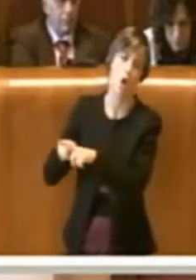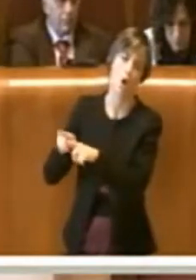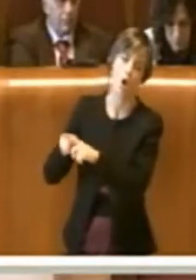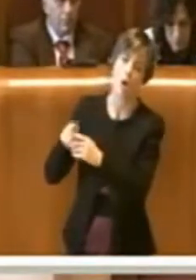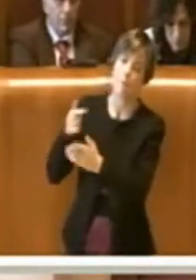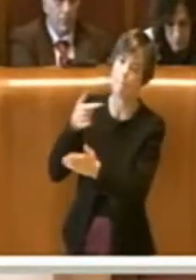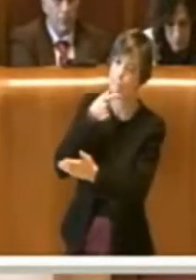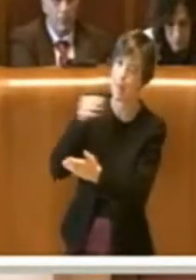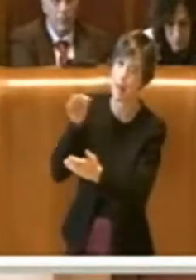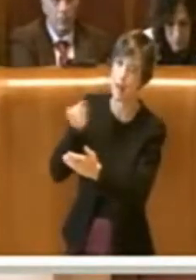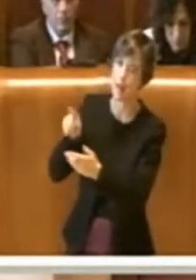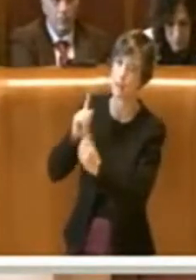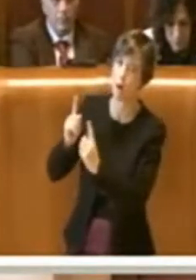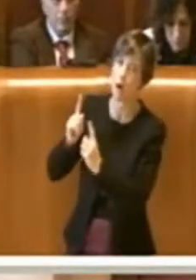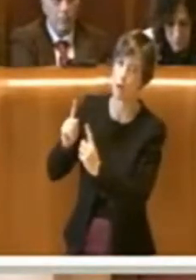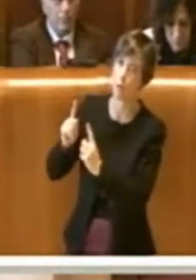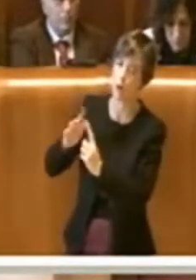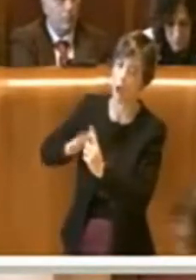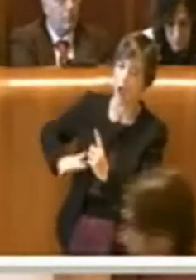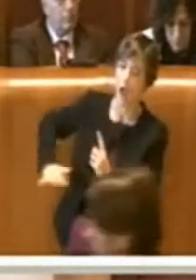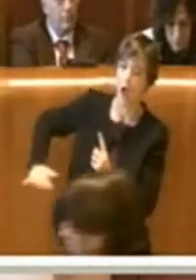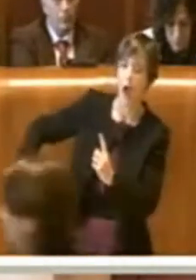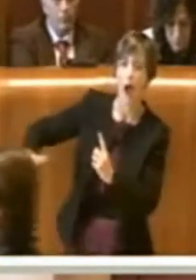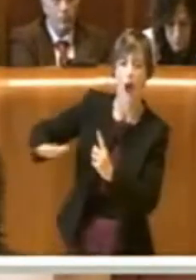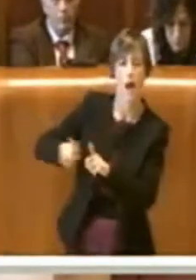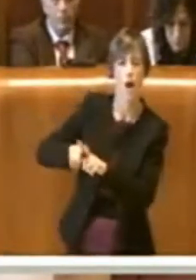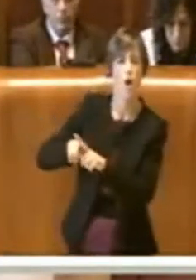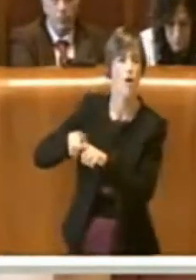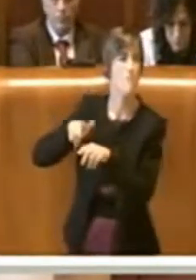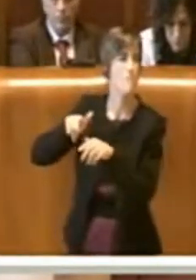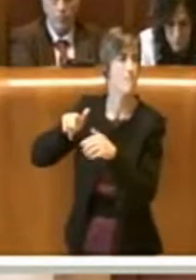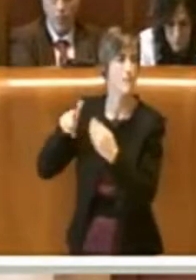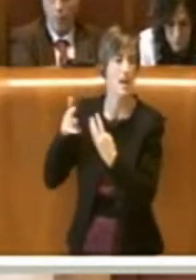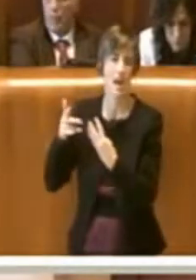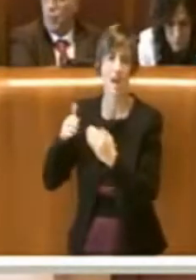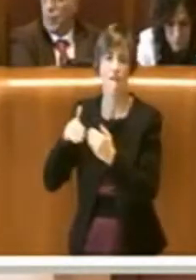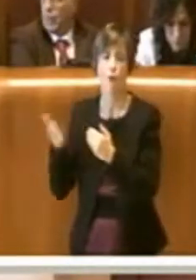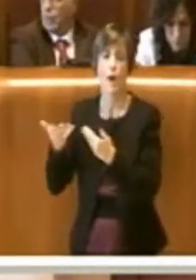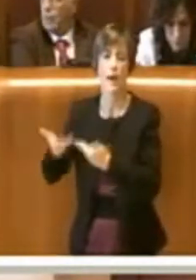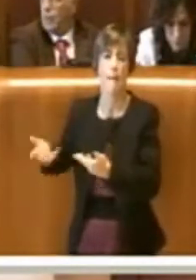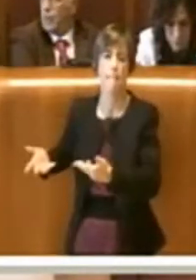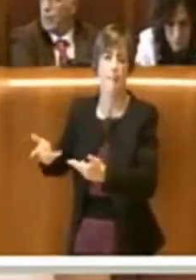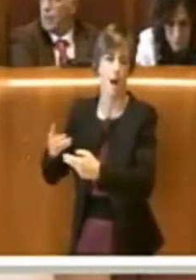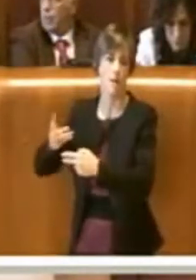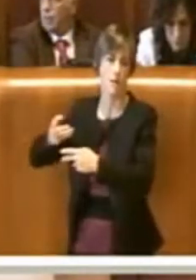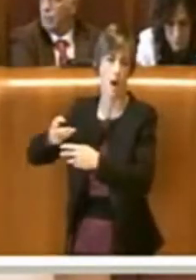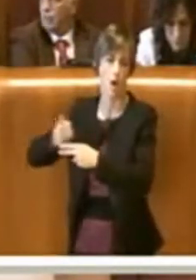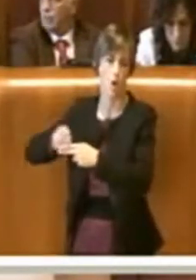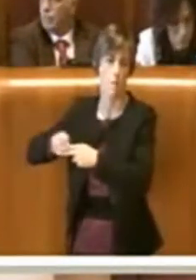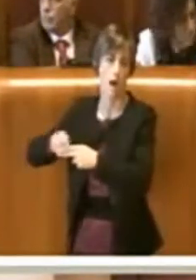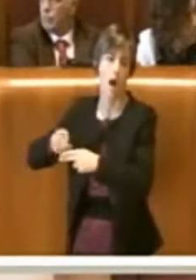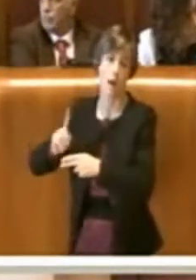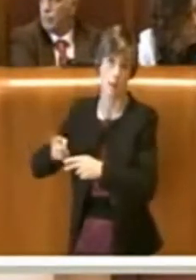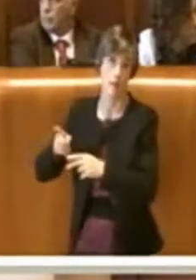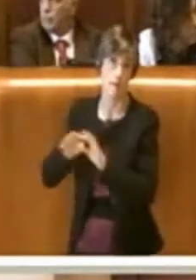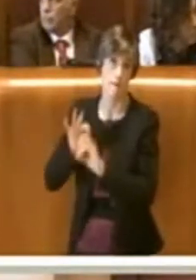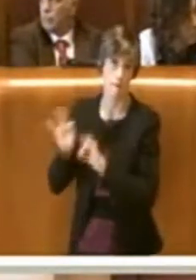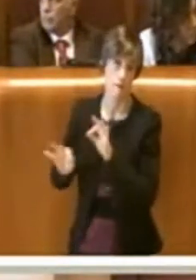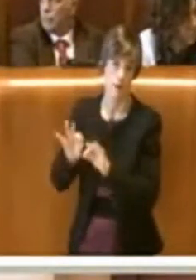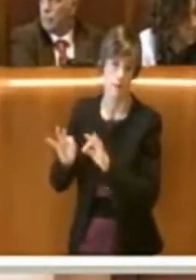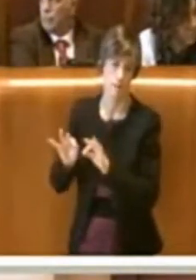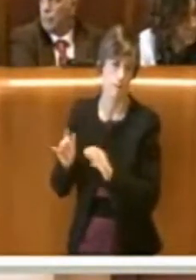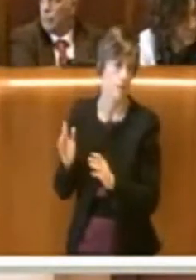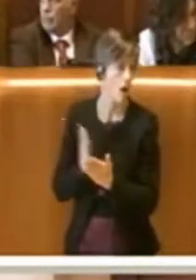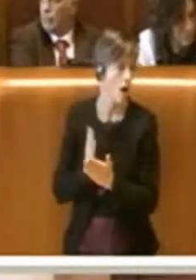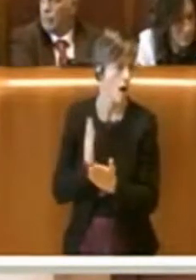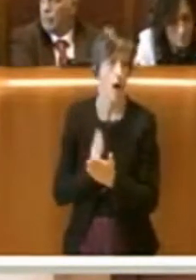naturalistiche, ambientali dell'agro romano. Non è possibile pensare oggi a portare rifiuti,